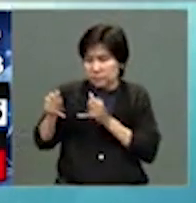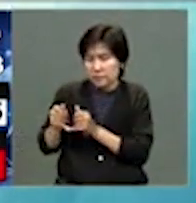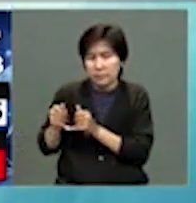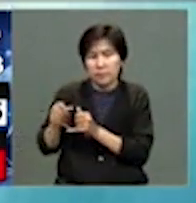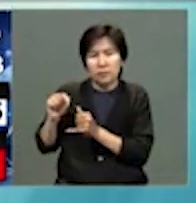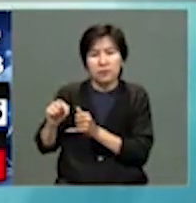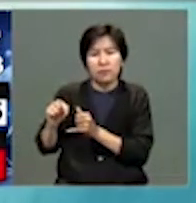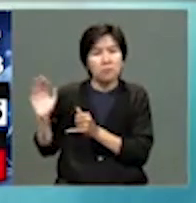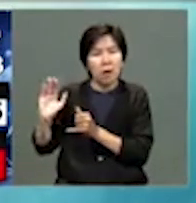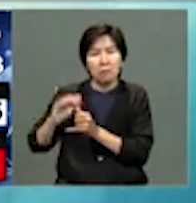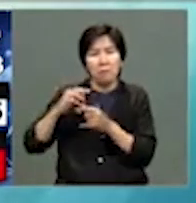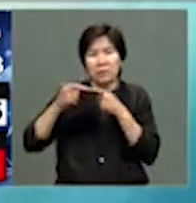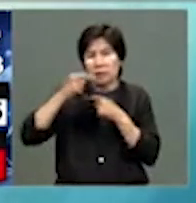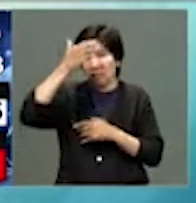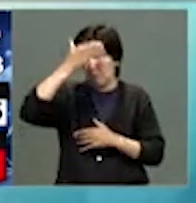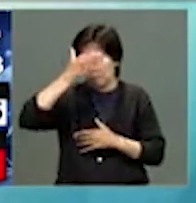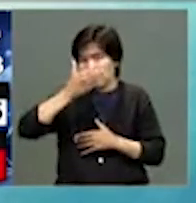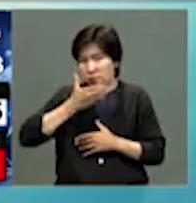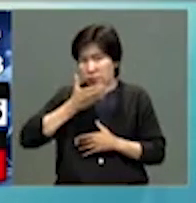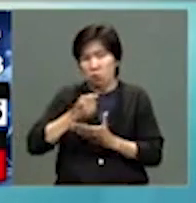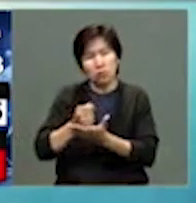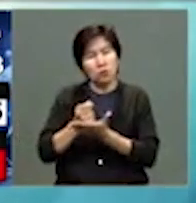อย่างเดียวแล้วยืนใกล้ชิดกันอย่างนี้เขาบอกว่าไม่ควรเพราะว่าFace Shieldอย่างเดียวไม่ช่วย